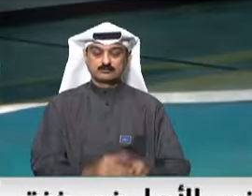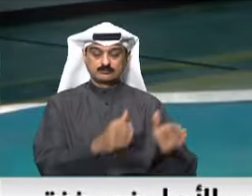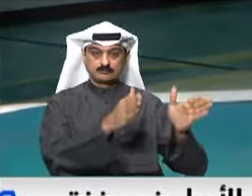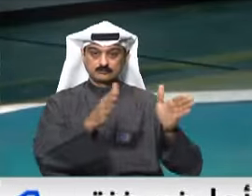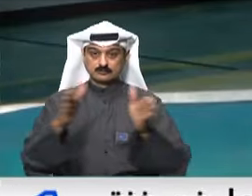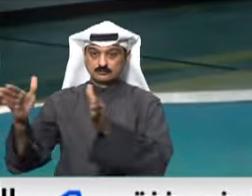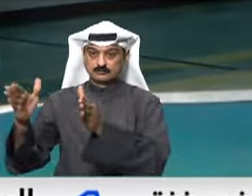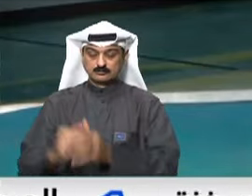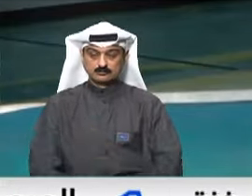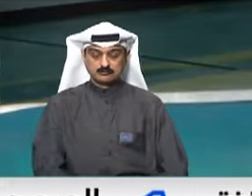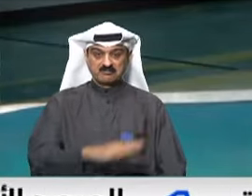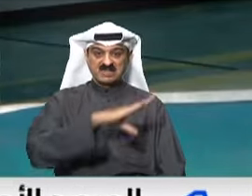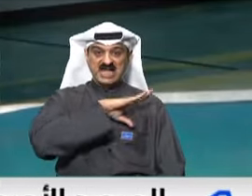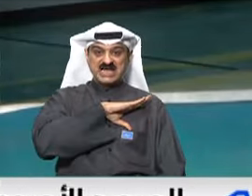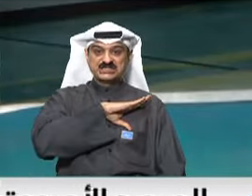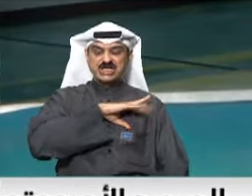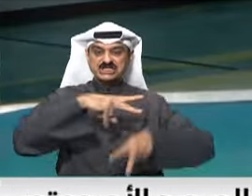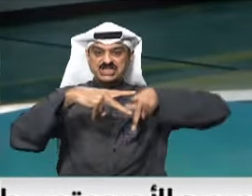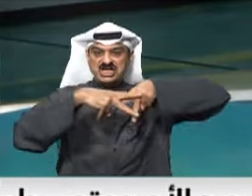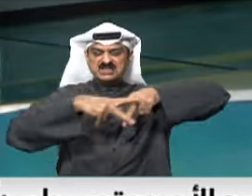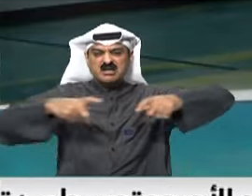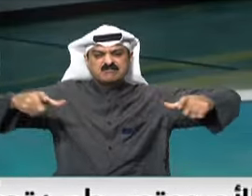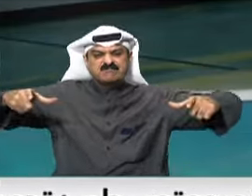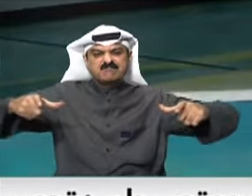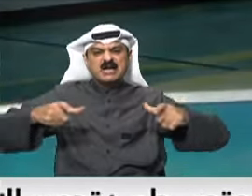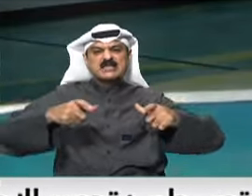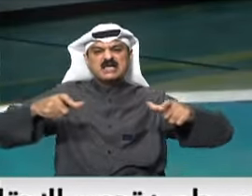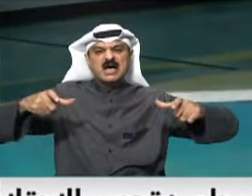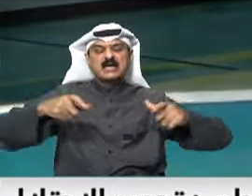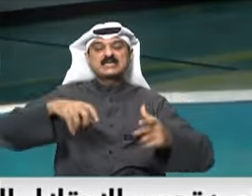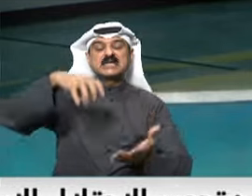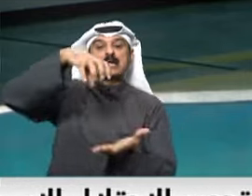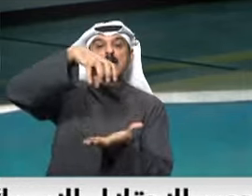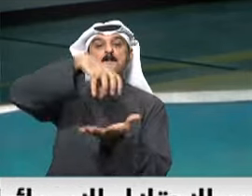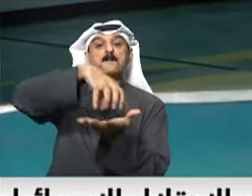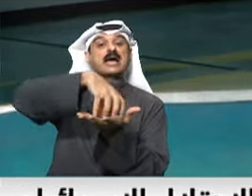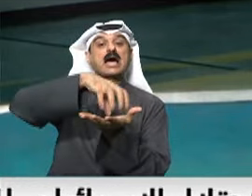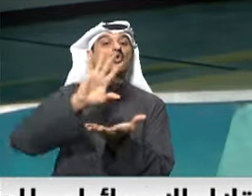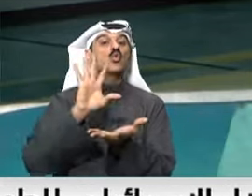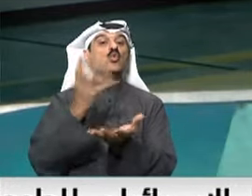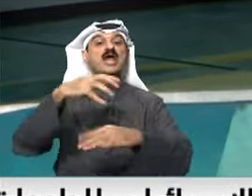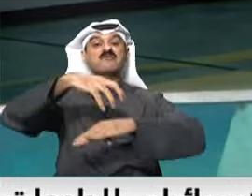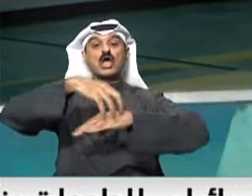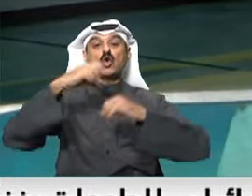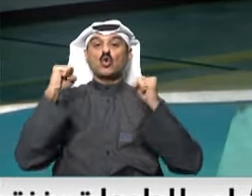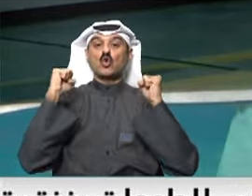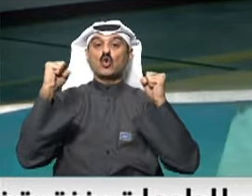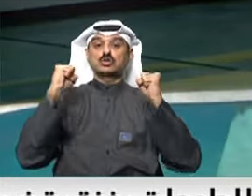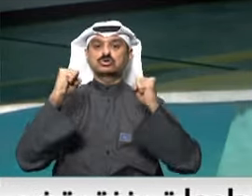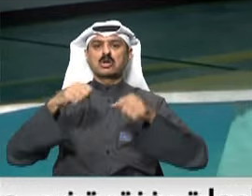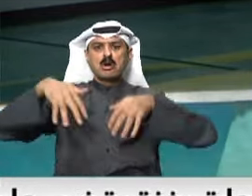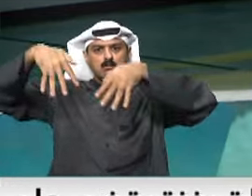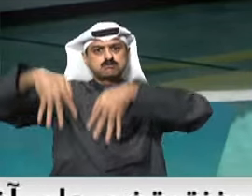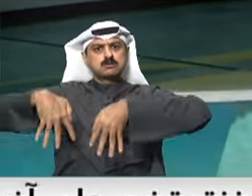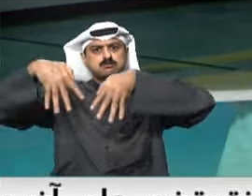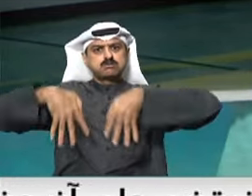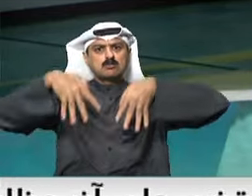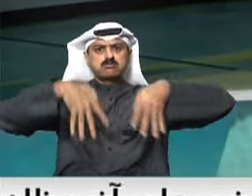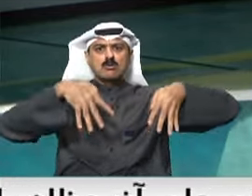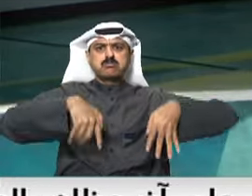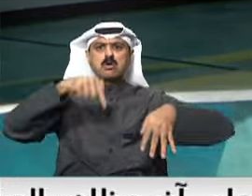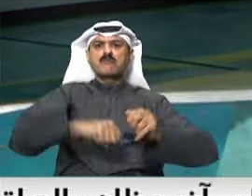واصلت قوات الاحتلال الإسرائيلي حصارها للبلدة القديمة بالقدس المحتلة، وقامت بنشر الحواجز ونصب النقاط